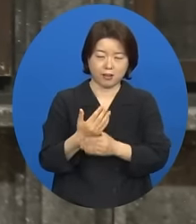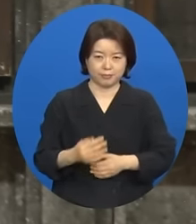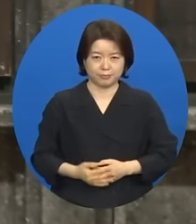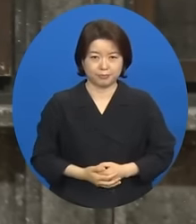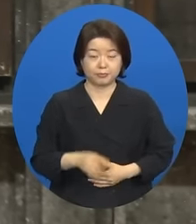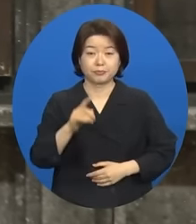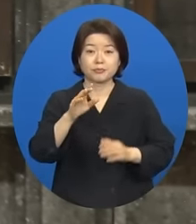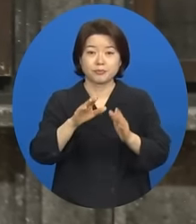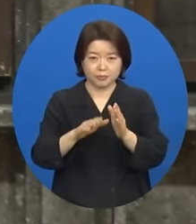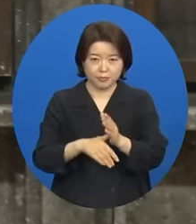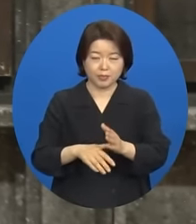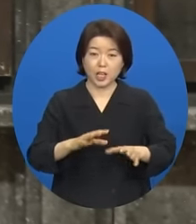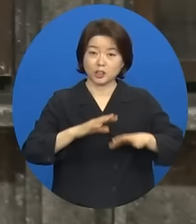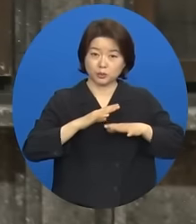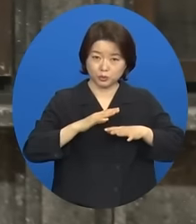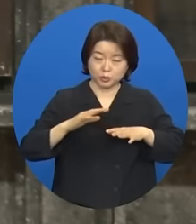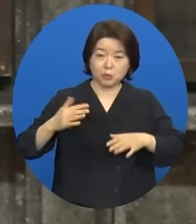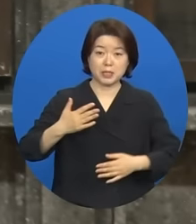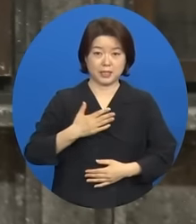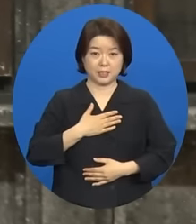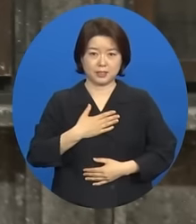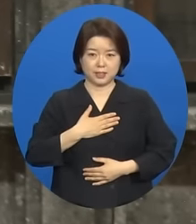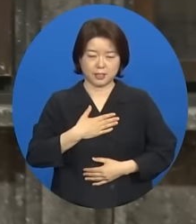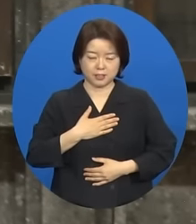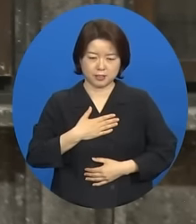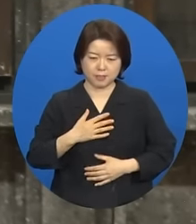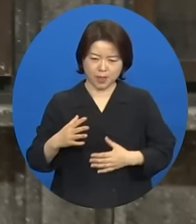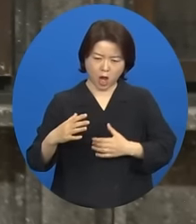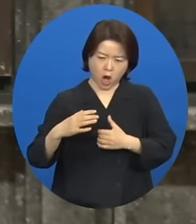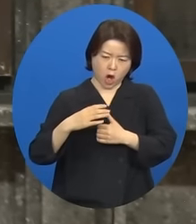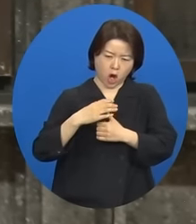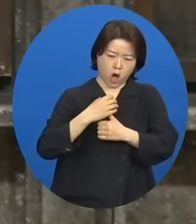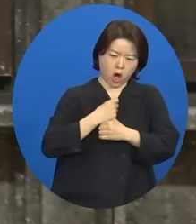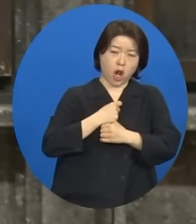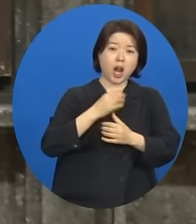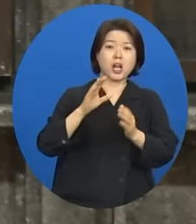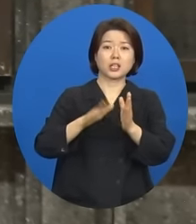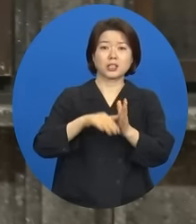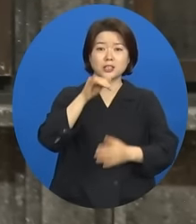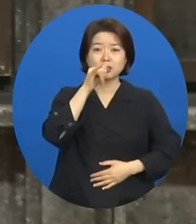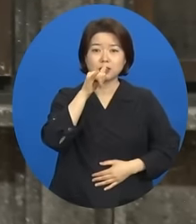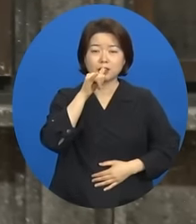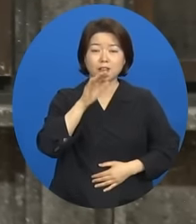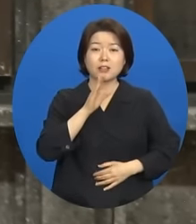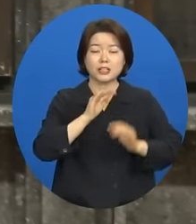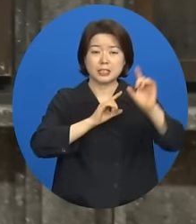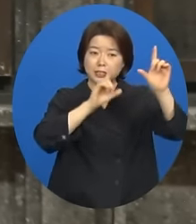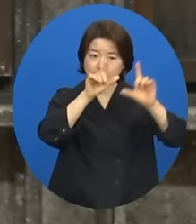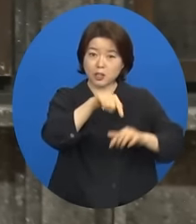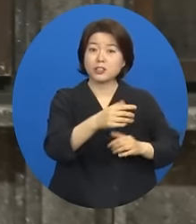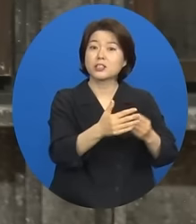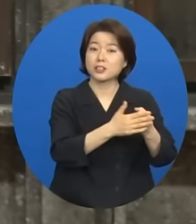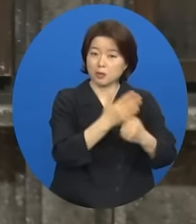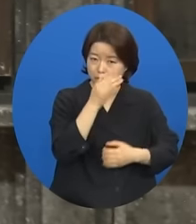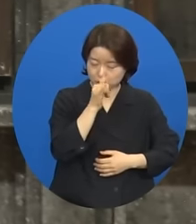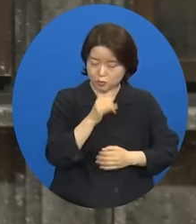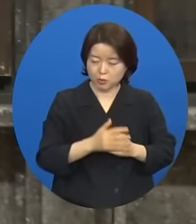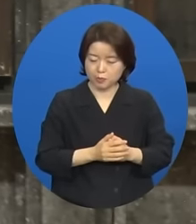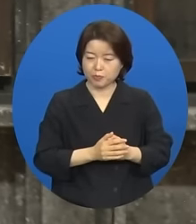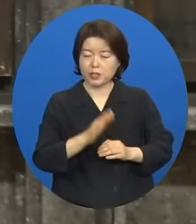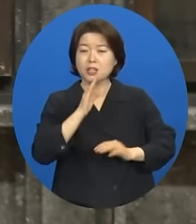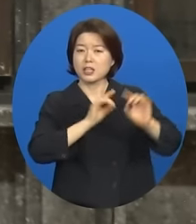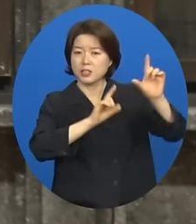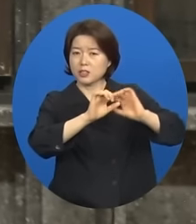그때 두려움이 우리를 올무처럼 사로잡을 때가 있습니다. 현실이 그럴 수도 있고 현실은 그렇지